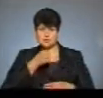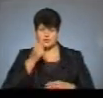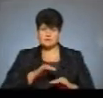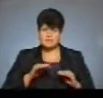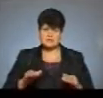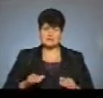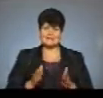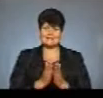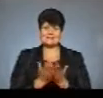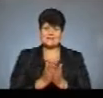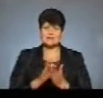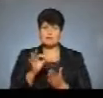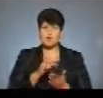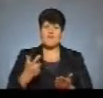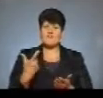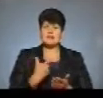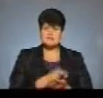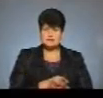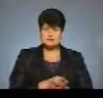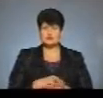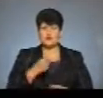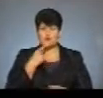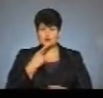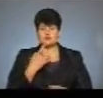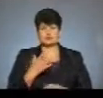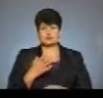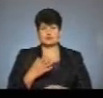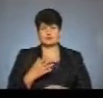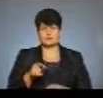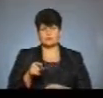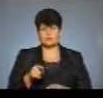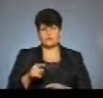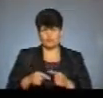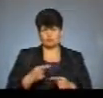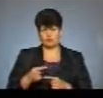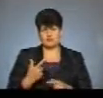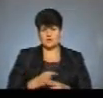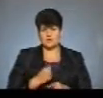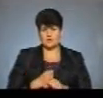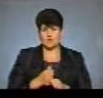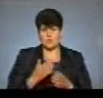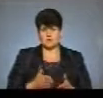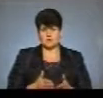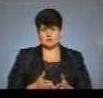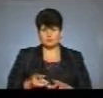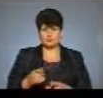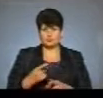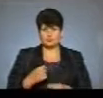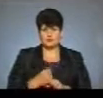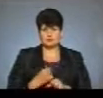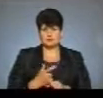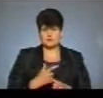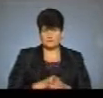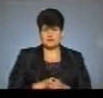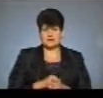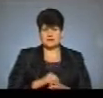вакцинацію. Ольга Грабовська з Чорткова каже, онукові Кості щеплення роблять. Він робив прививки, і внуці робили прививки, і я